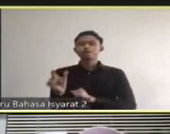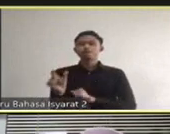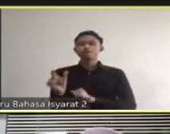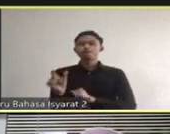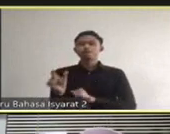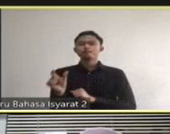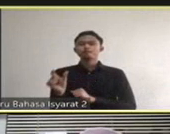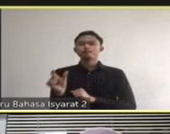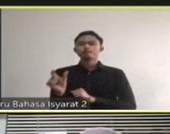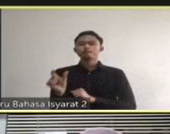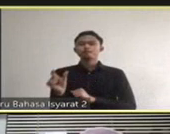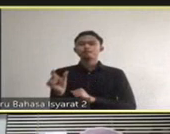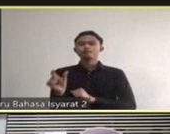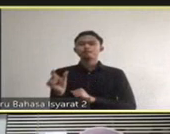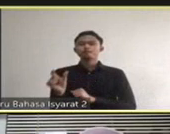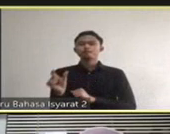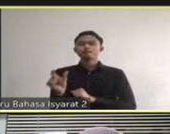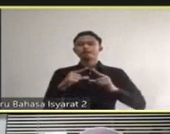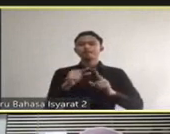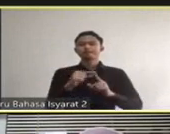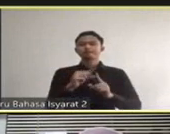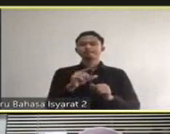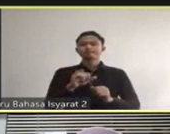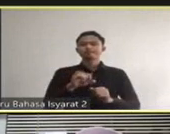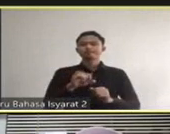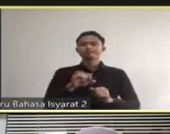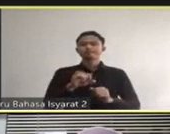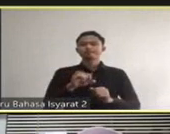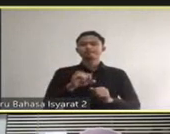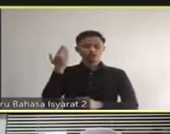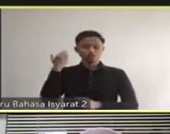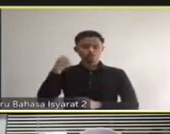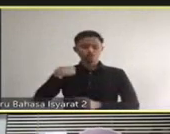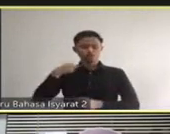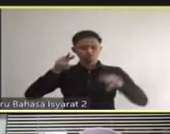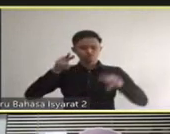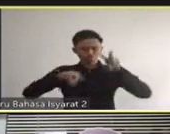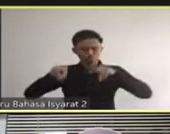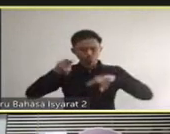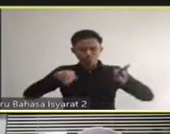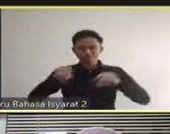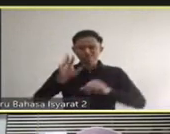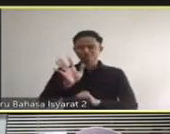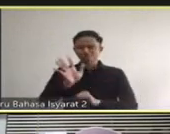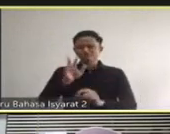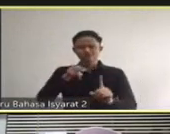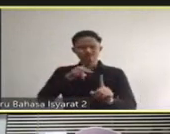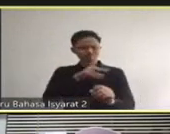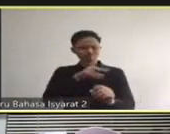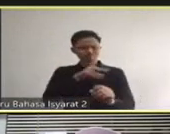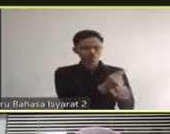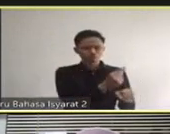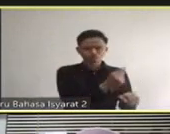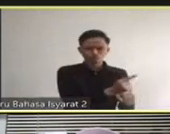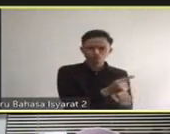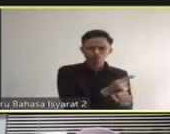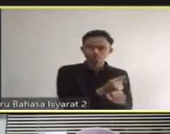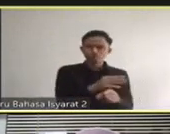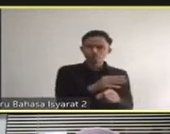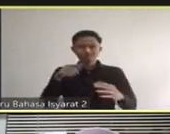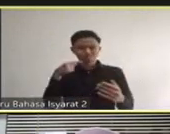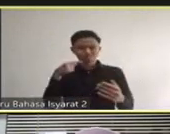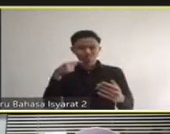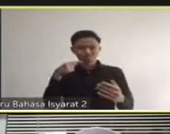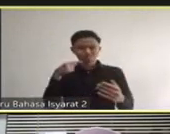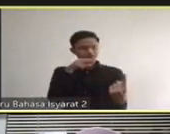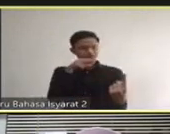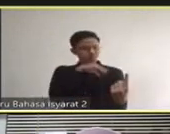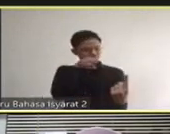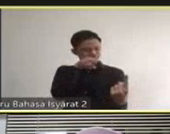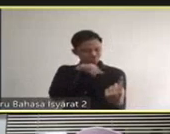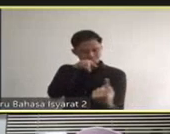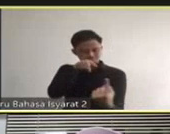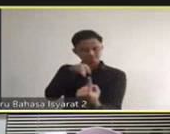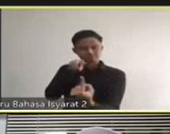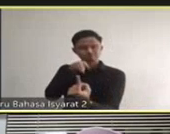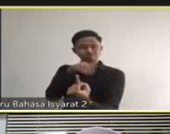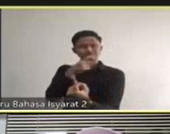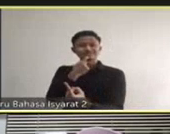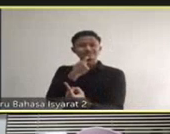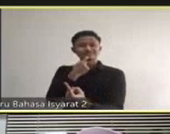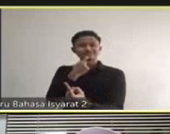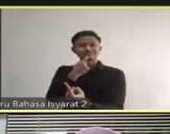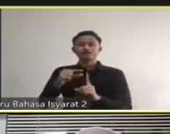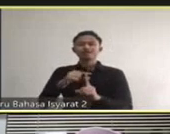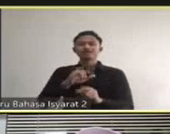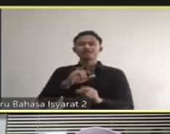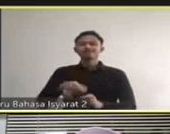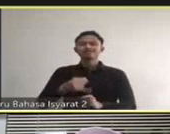sudah melakukan survei juga terhadap guru dan murid terkait dengan pembelajaran jarak jauh. Karena